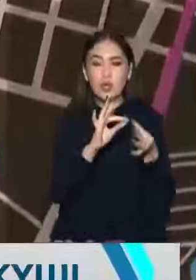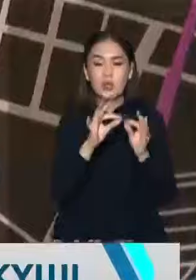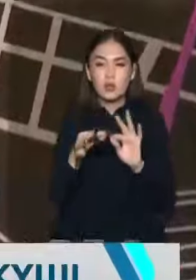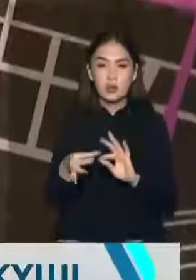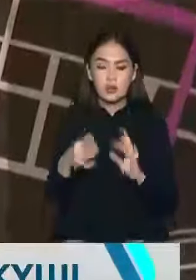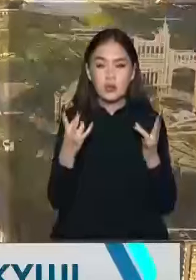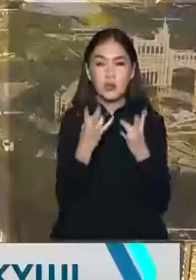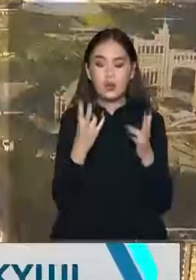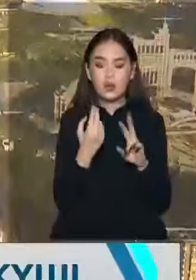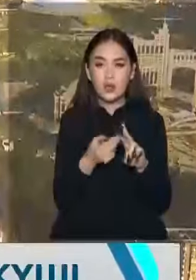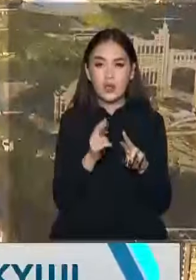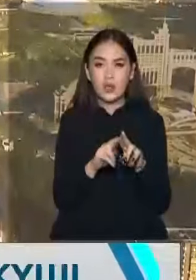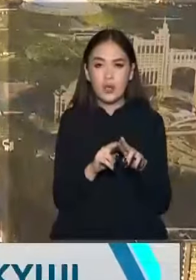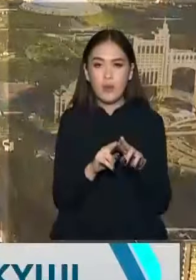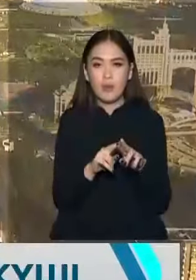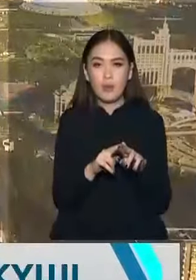жеткізу,